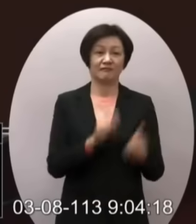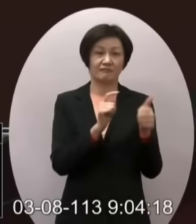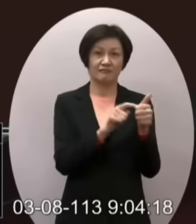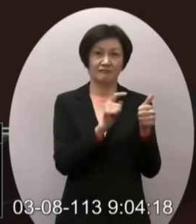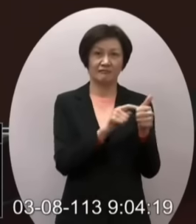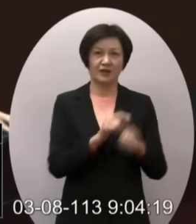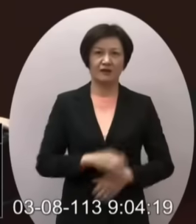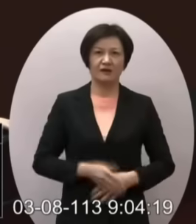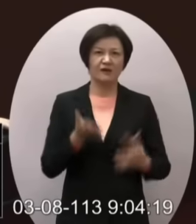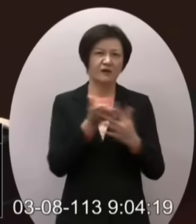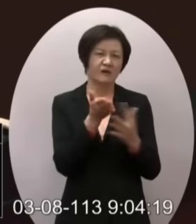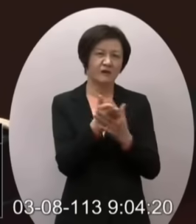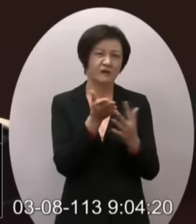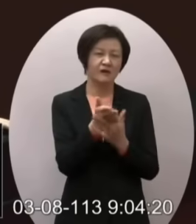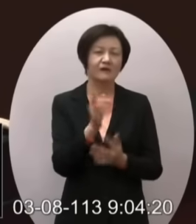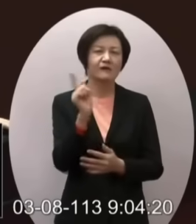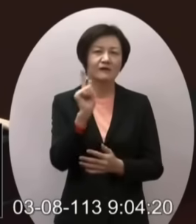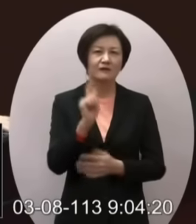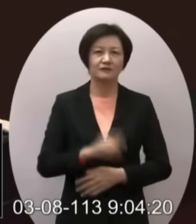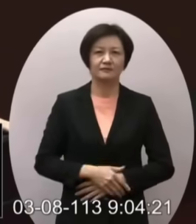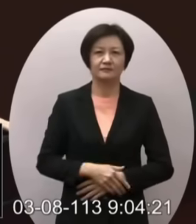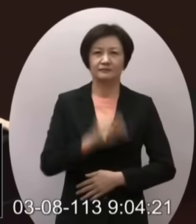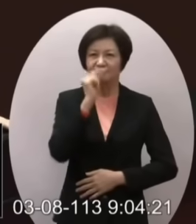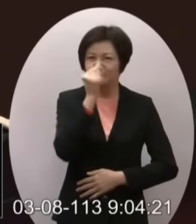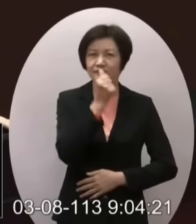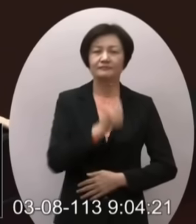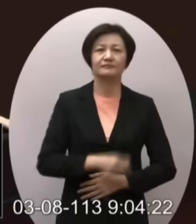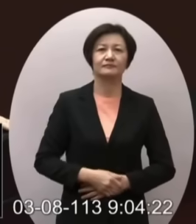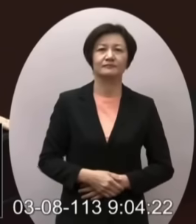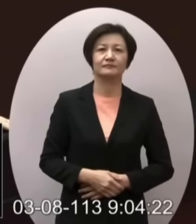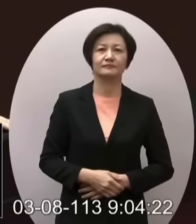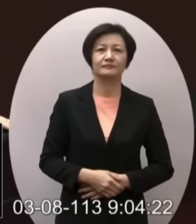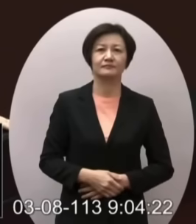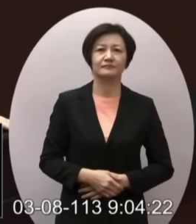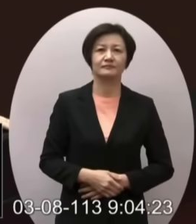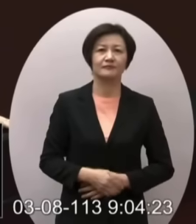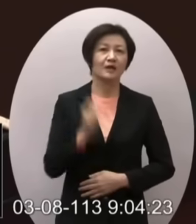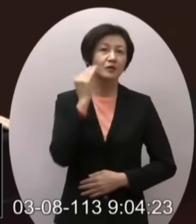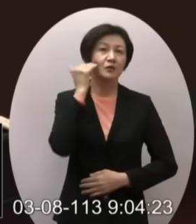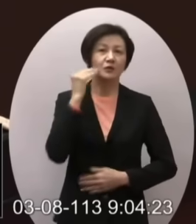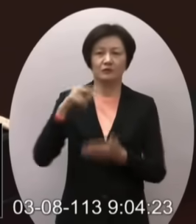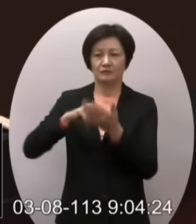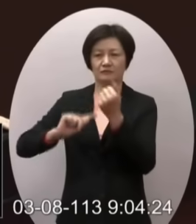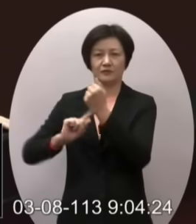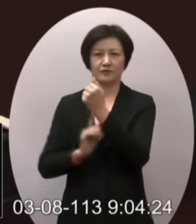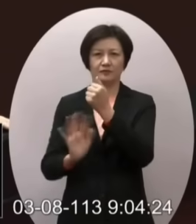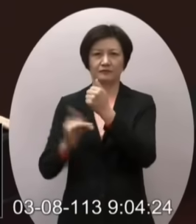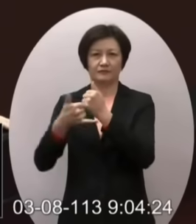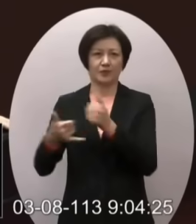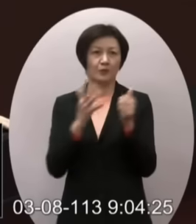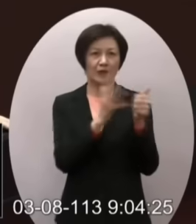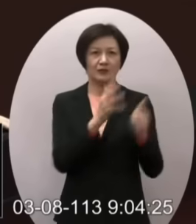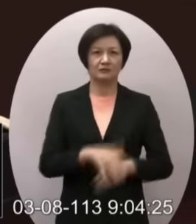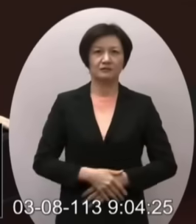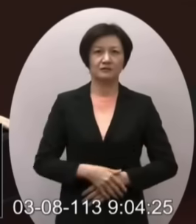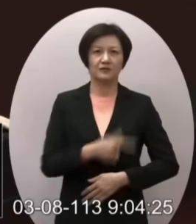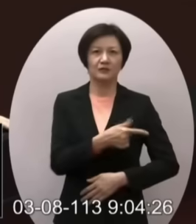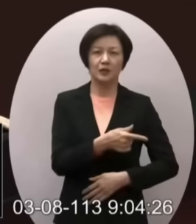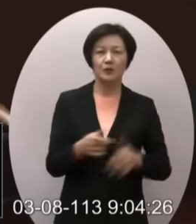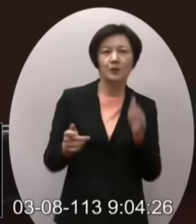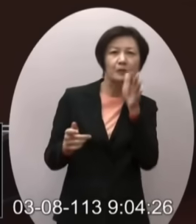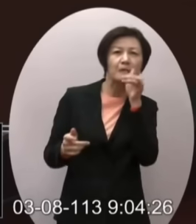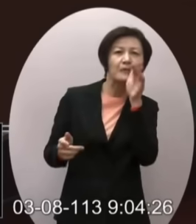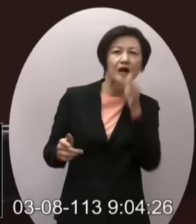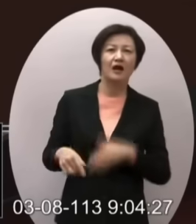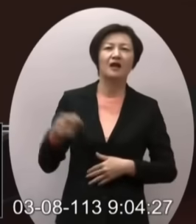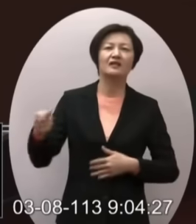院长的插画风格哈，非常特别。当立委在质询的时候，他会在旁边一直讲：“